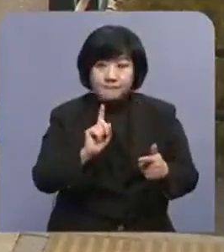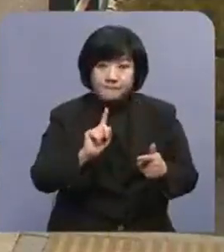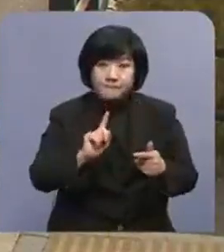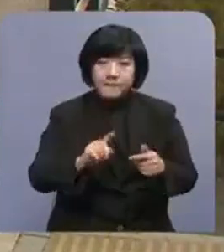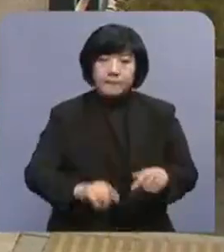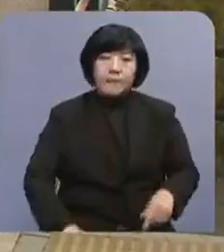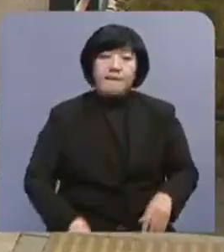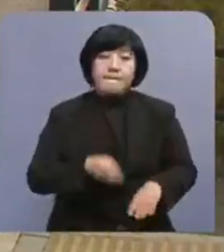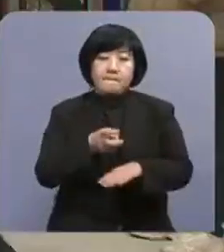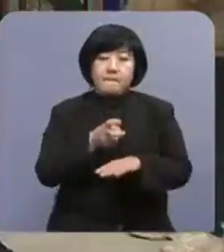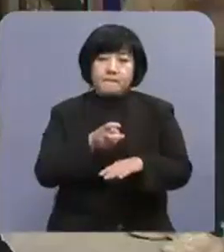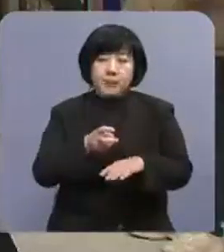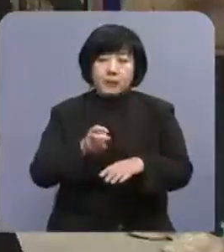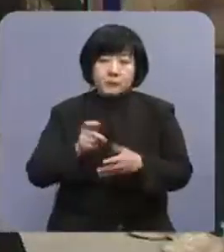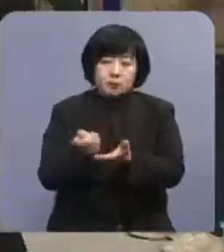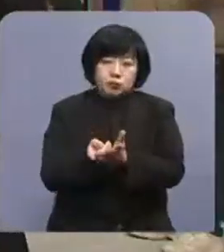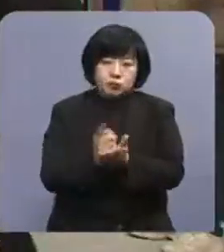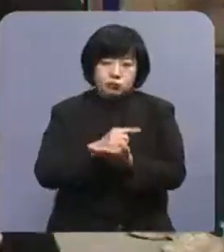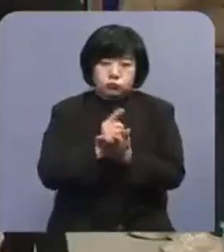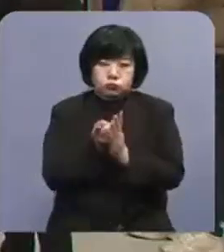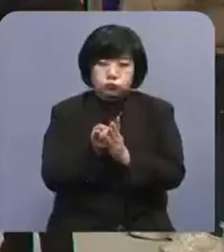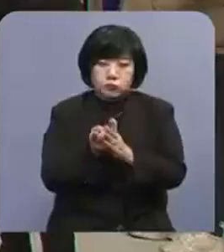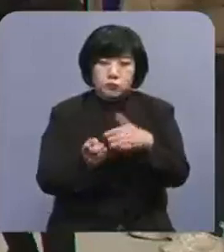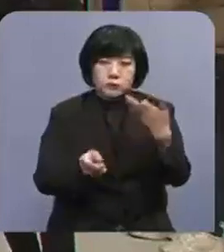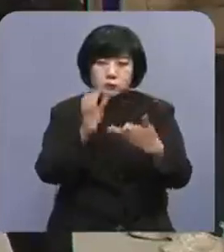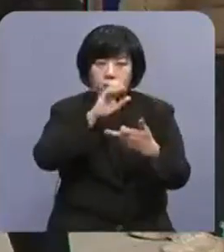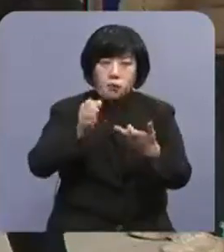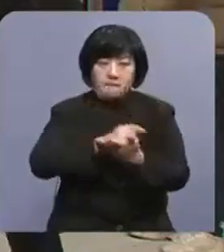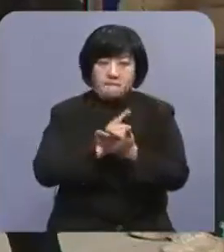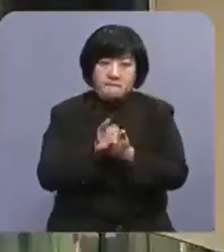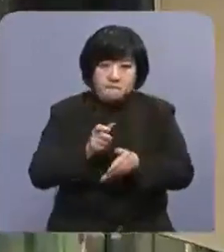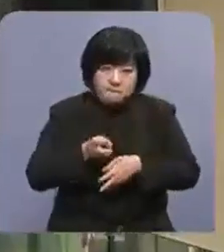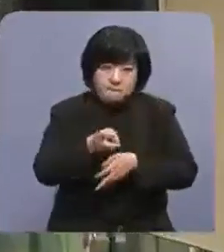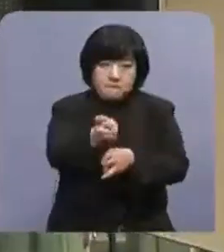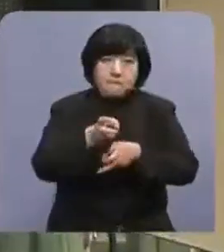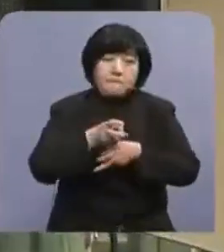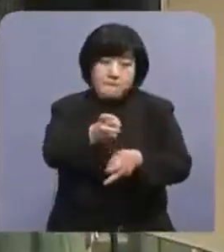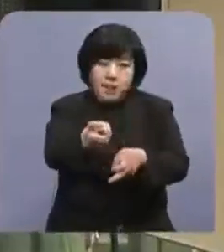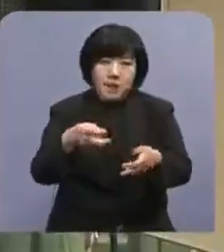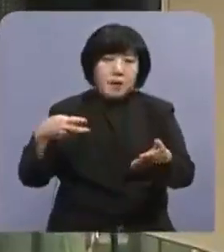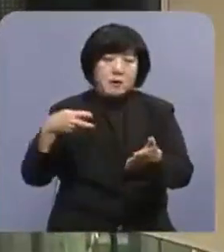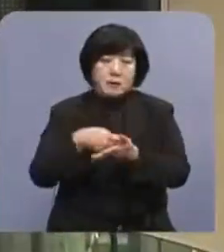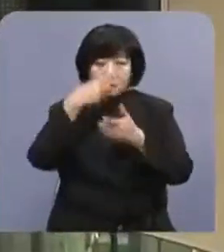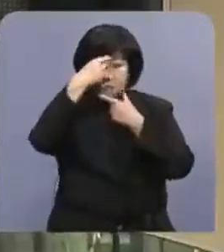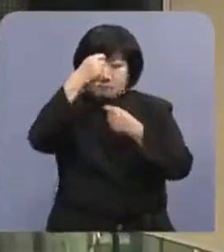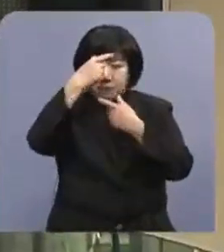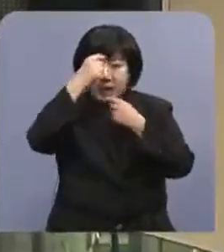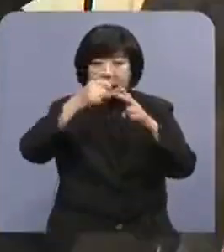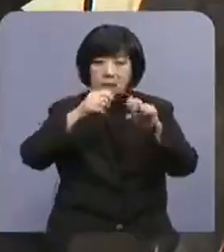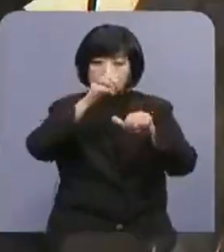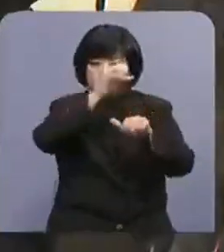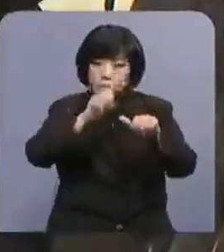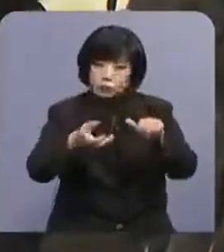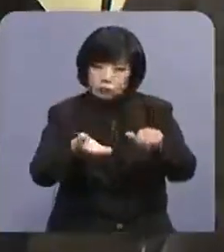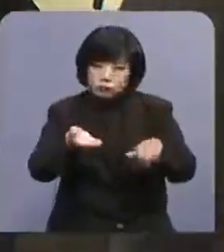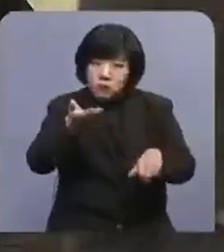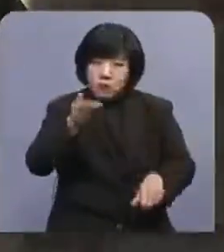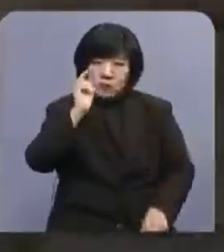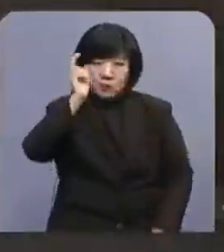구간에서는 버스 속도가 19%까지 빨라지고 정시성도 25% 정도 올라갈 거라고